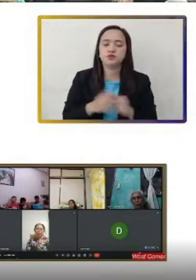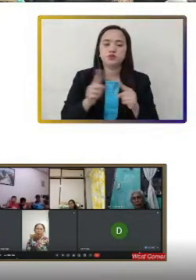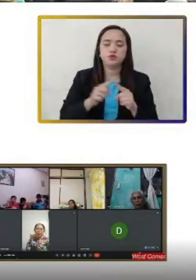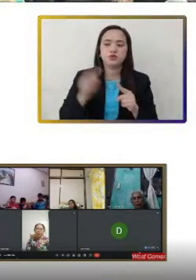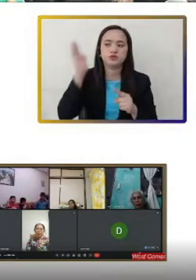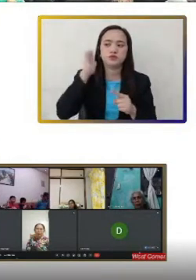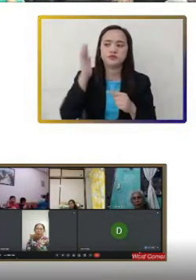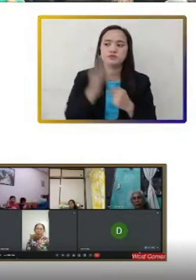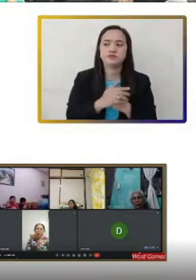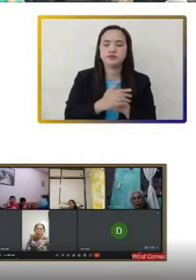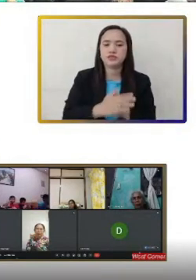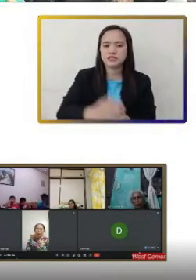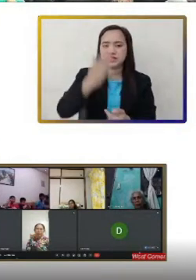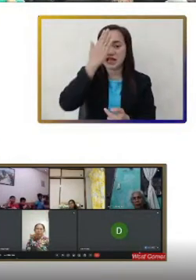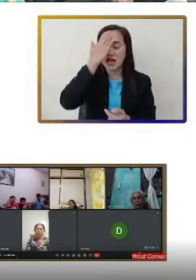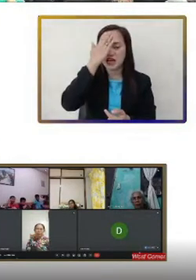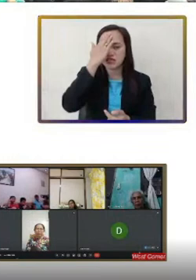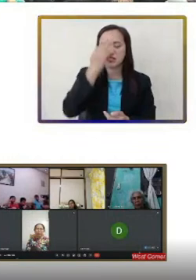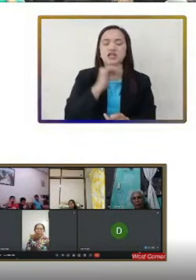Knowledge is not free.